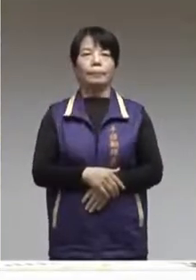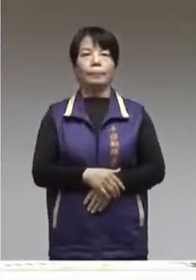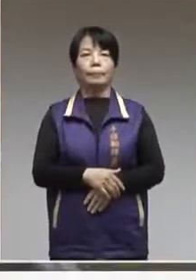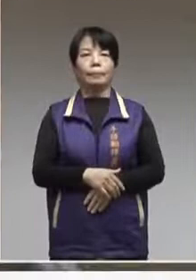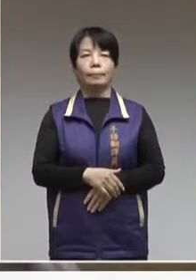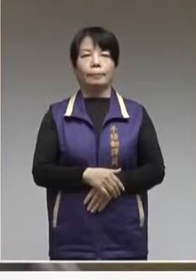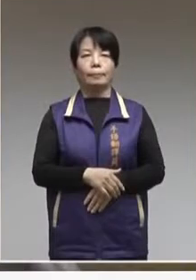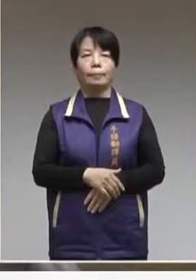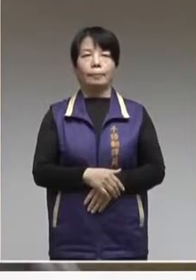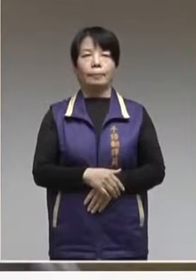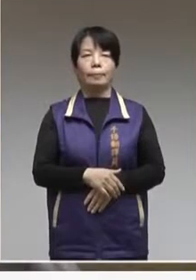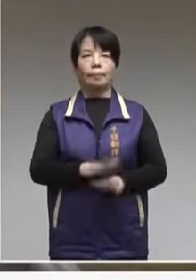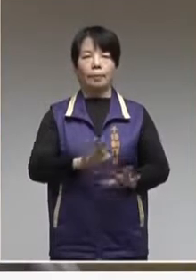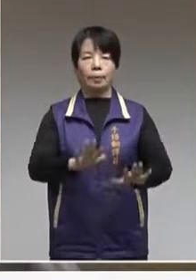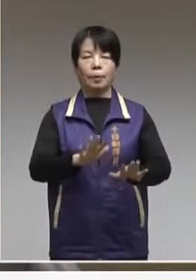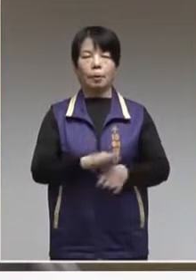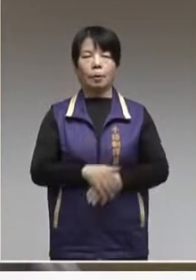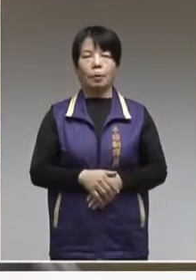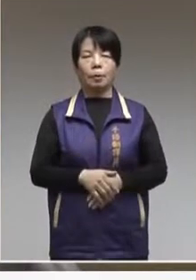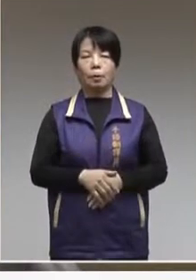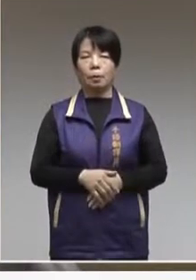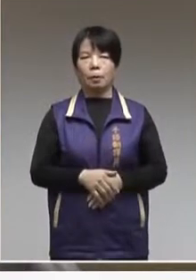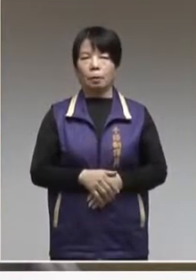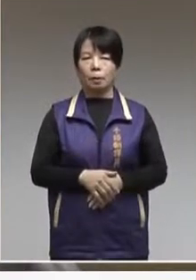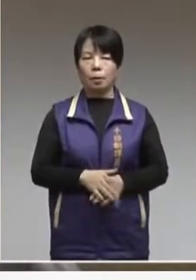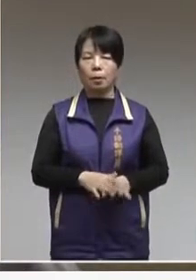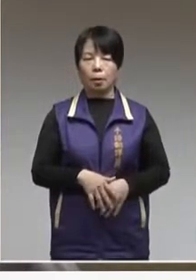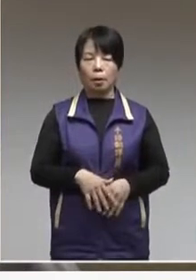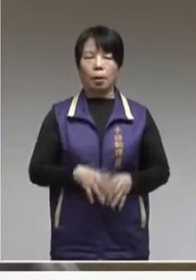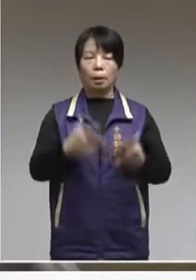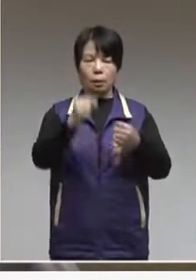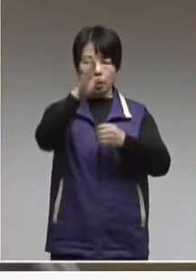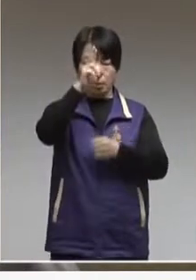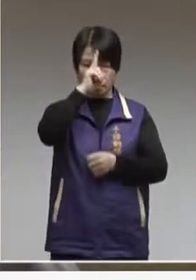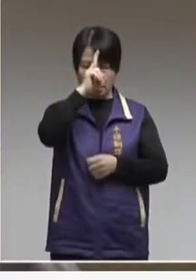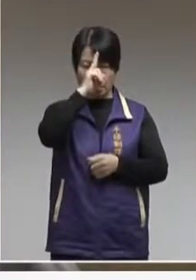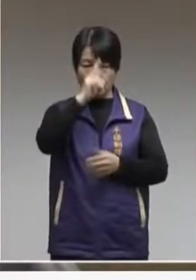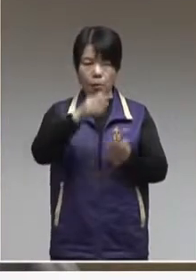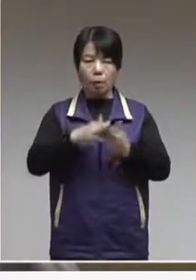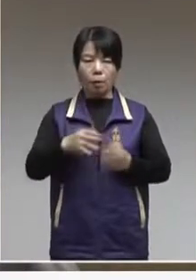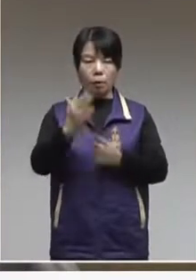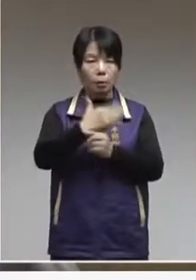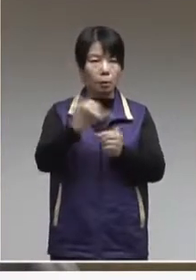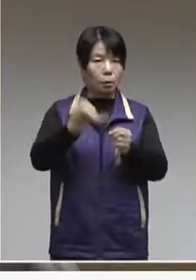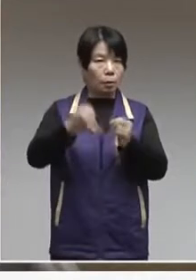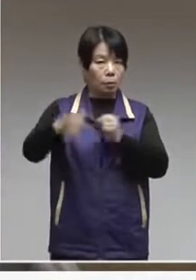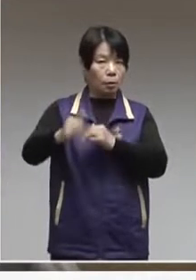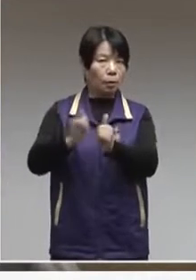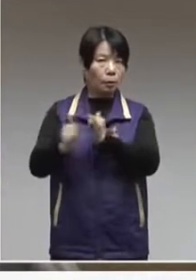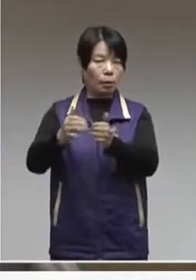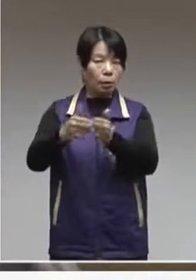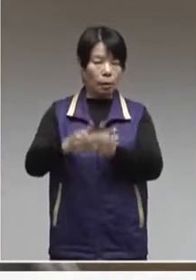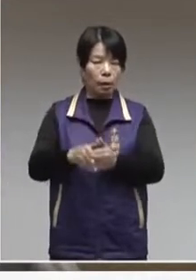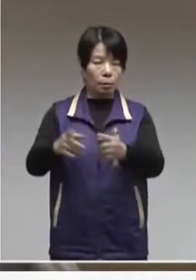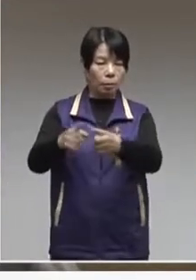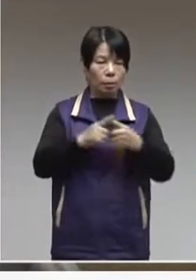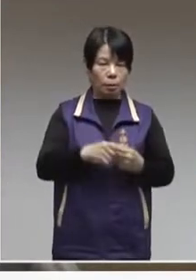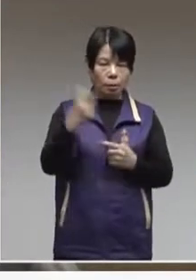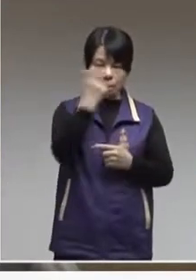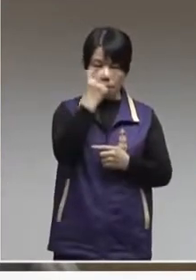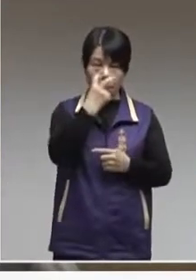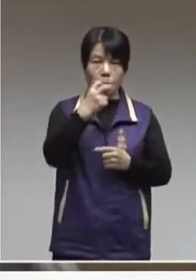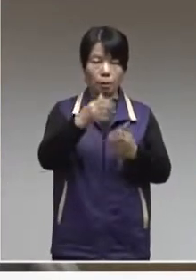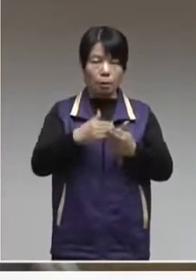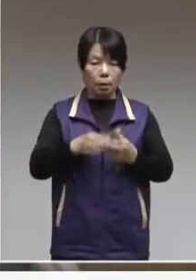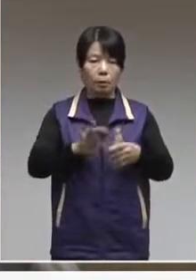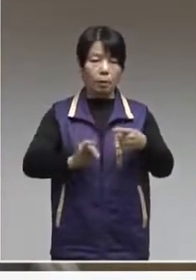还有吗？ 中央社提问，那个本来中午说那个旗津居民希望他们出来筛检，大概有30%多，不